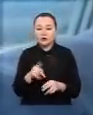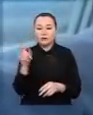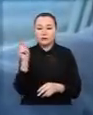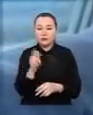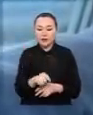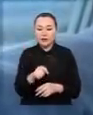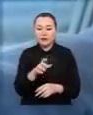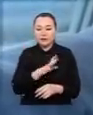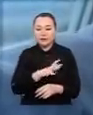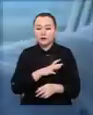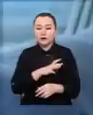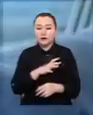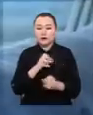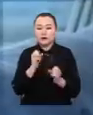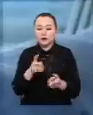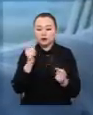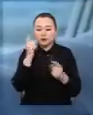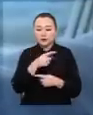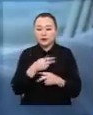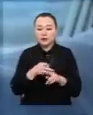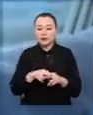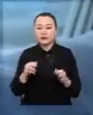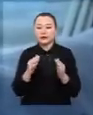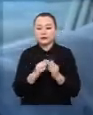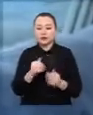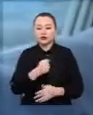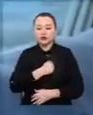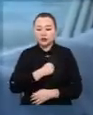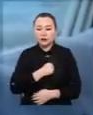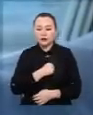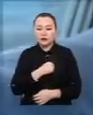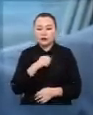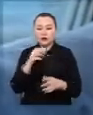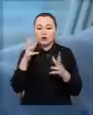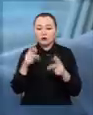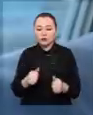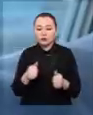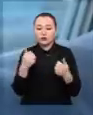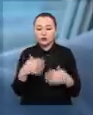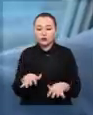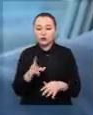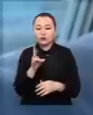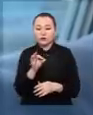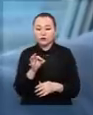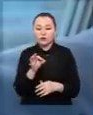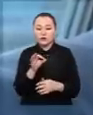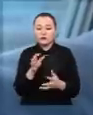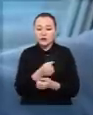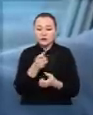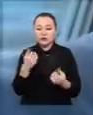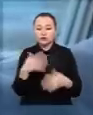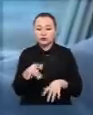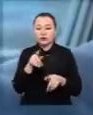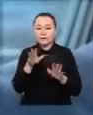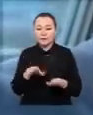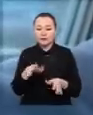приехали. И, как известно, то, что эти дома, к сожалению, рухнули. Но спасатели уже там.